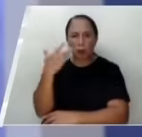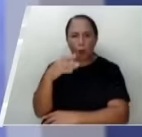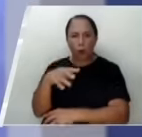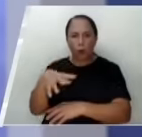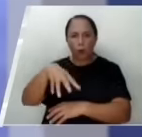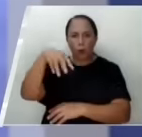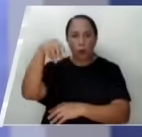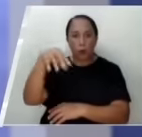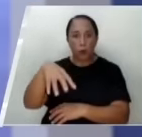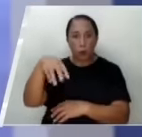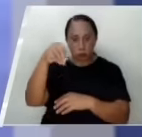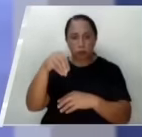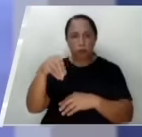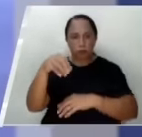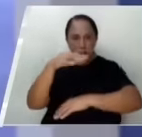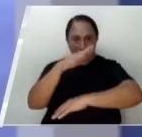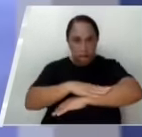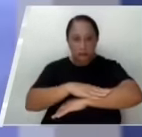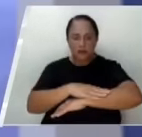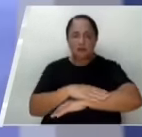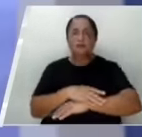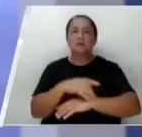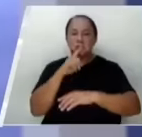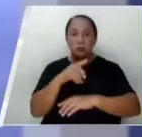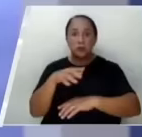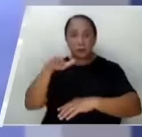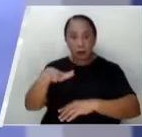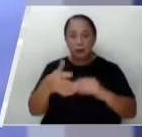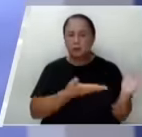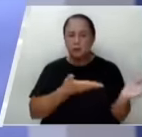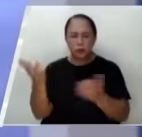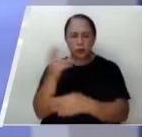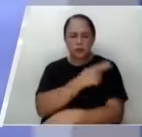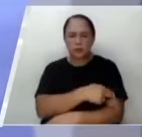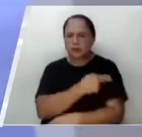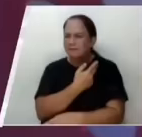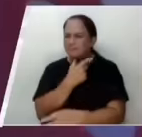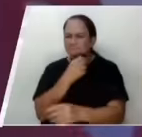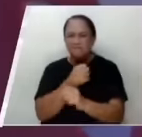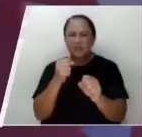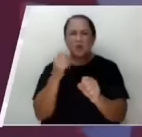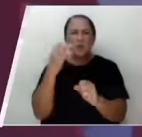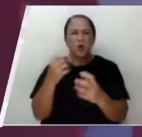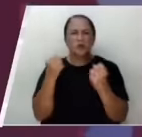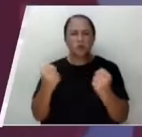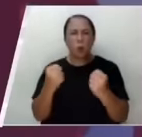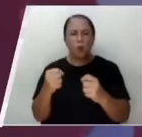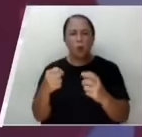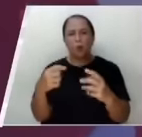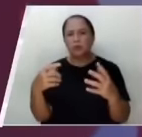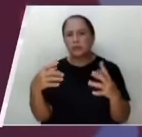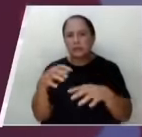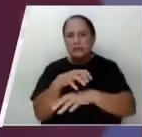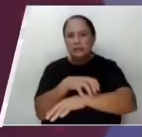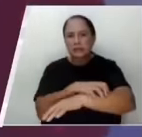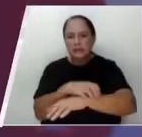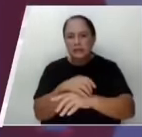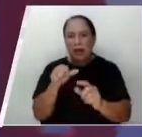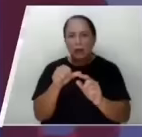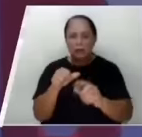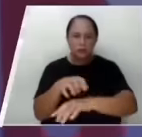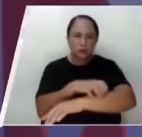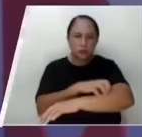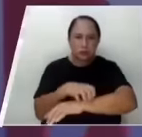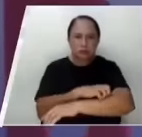sa ospital ang bata pero hindi na naisalba dahil sa severe allergic reaction. Bukod sa mismong lason, pwede ring makalunod ang